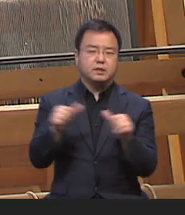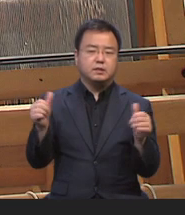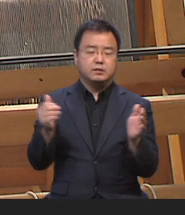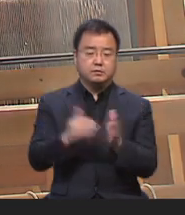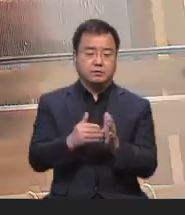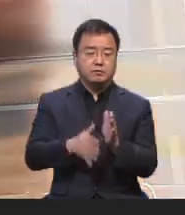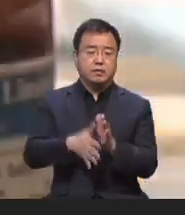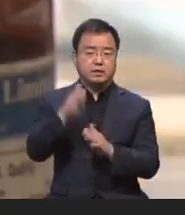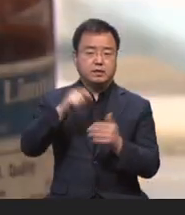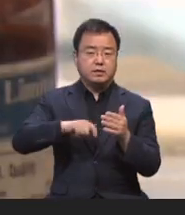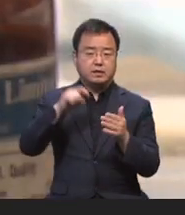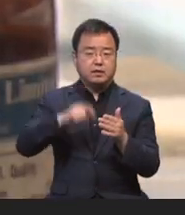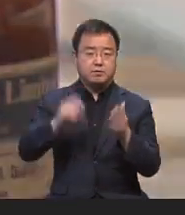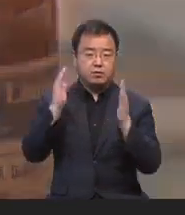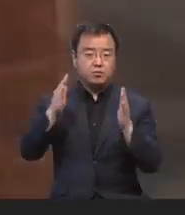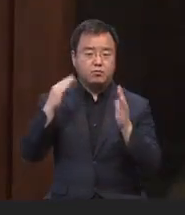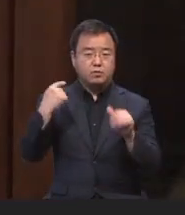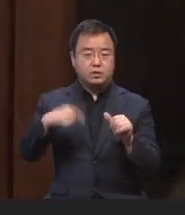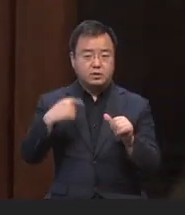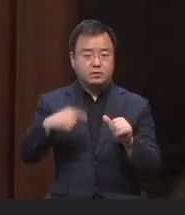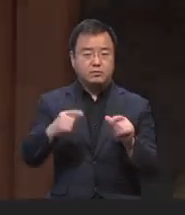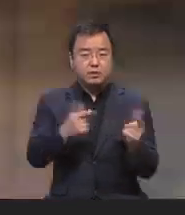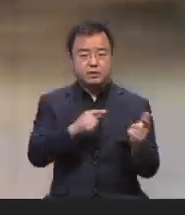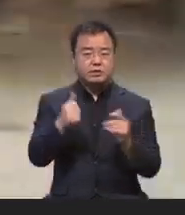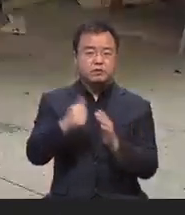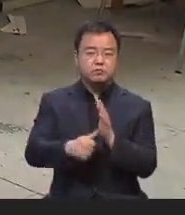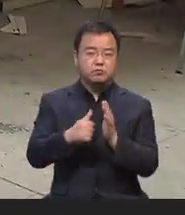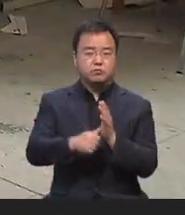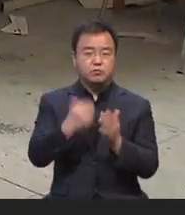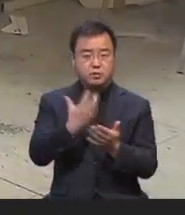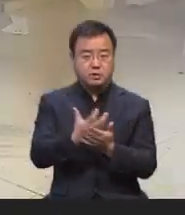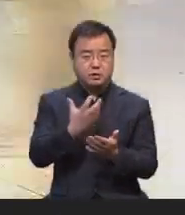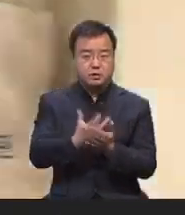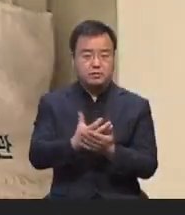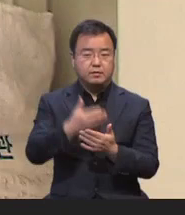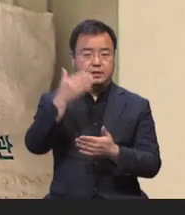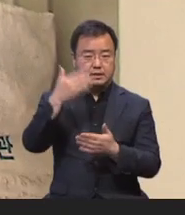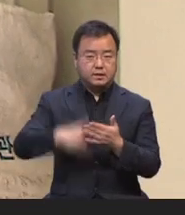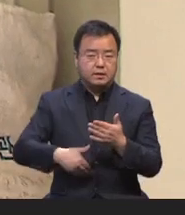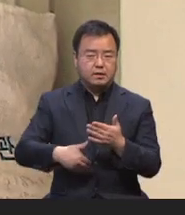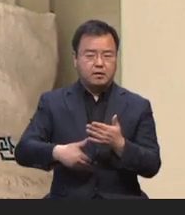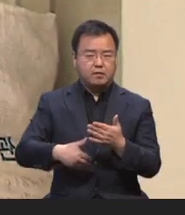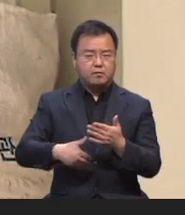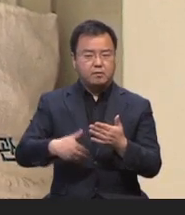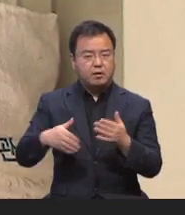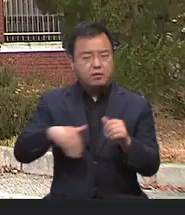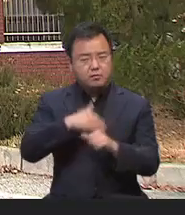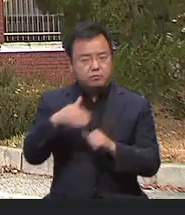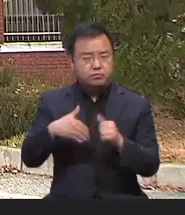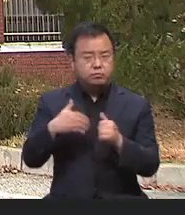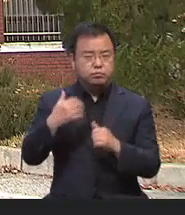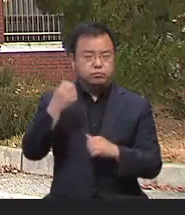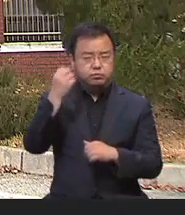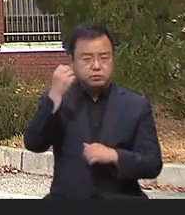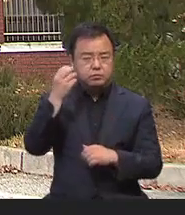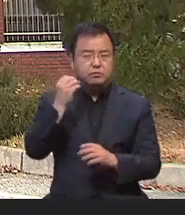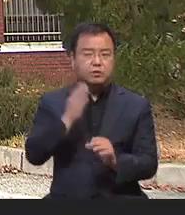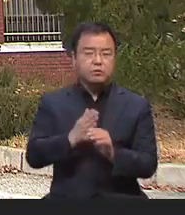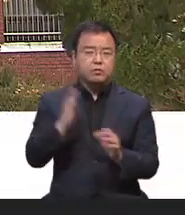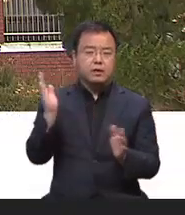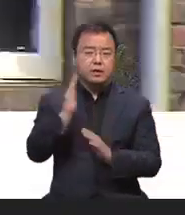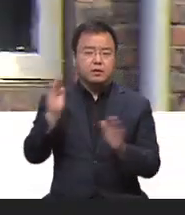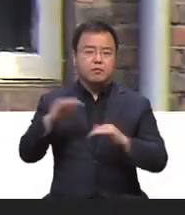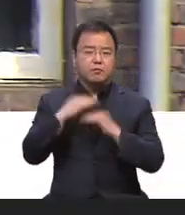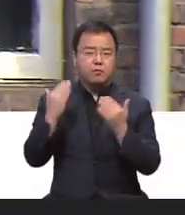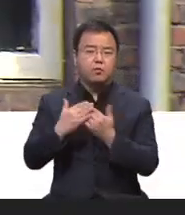건물 레벨 수업에 쓰였던 각종 기자재와 문서들이 그대로 남아 일시 년 스러운 모습 입니다 학생들은 모두